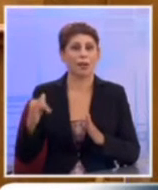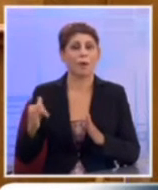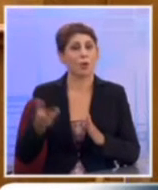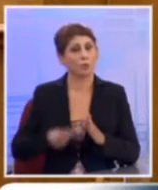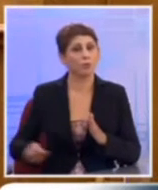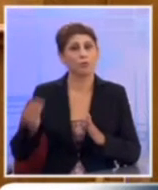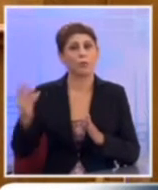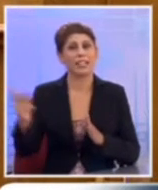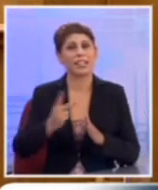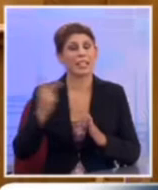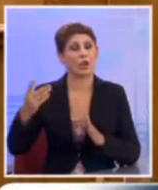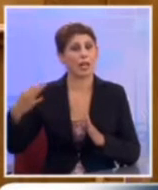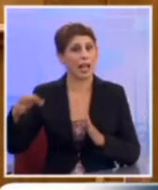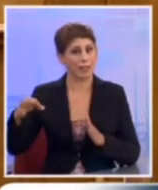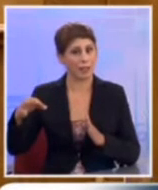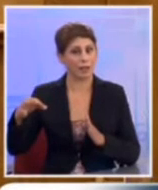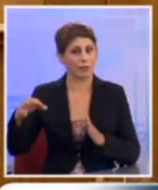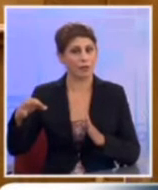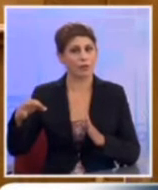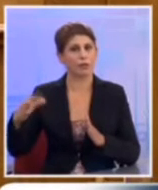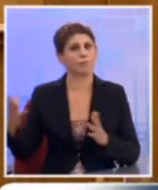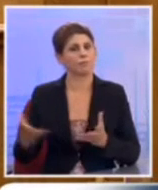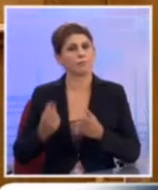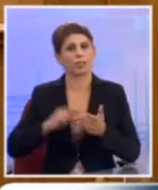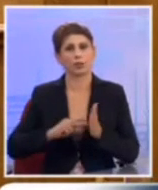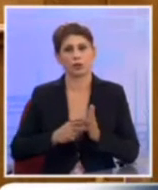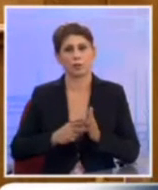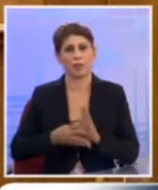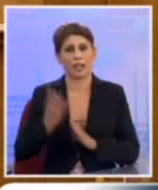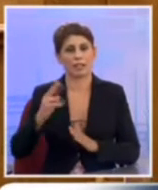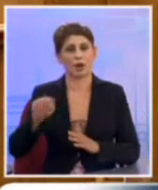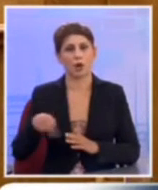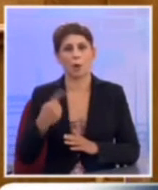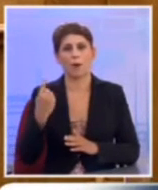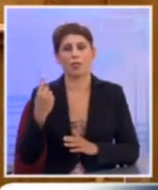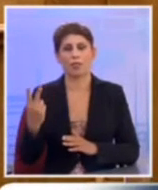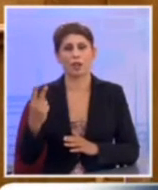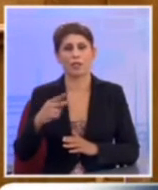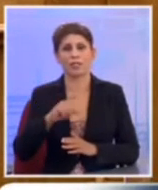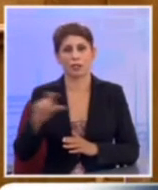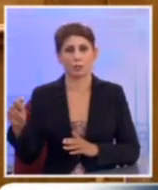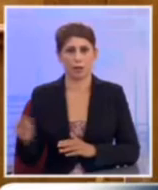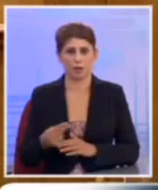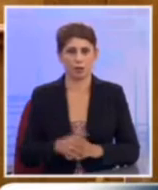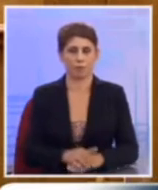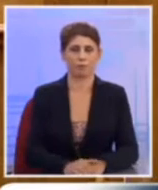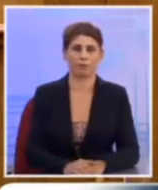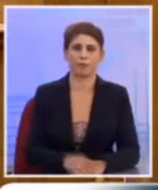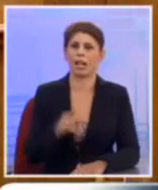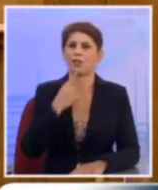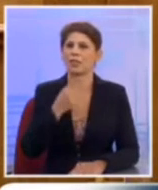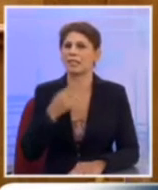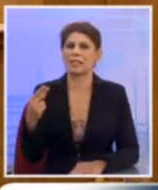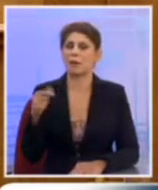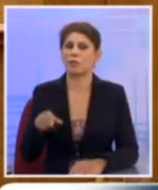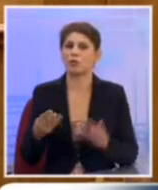περισσότερο η κοινωνικά αδύναμη, να εξοικονομήσουμε 14,2 δις ευρώ. Αυτό σημαίνει ότι